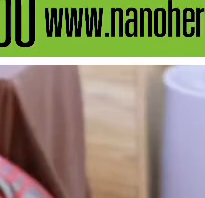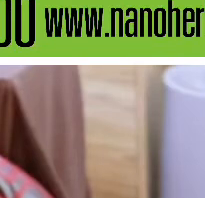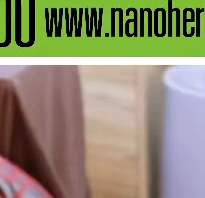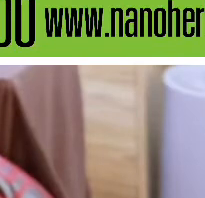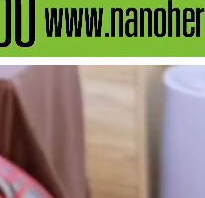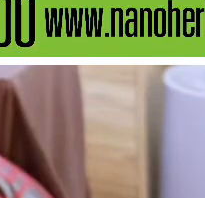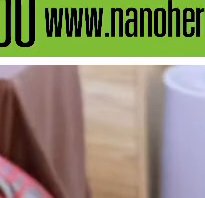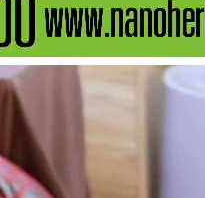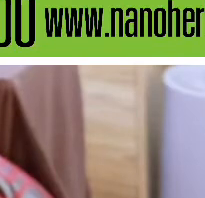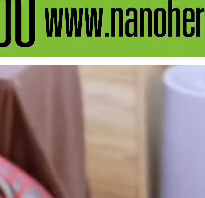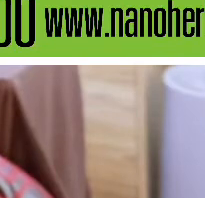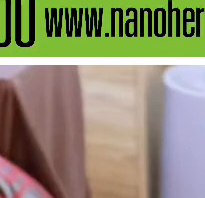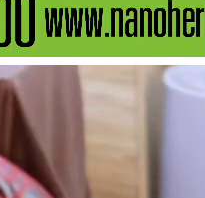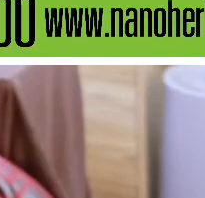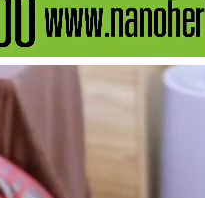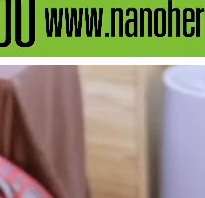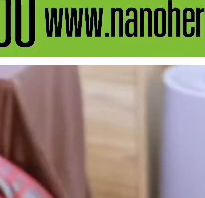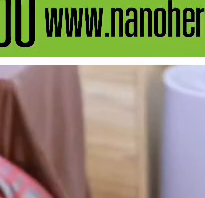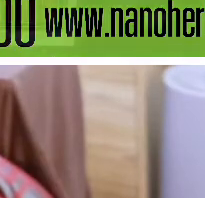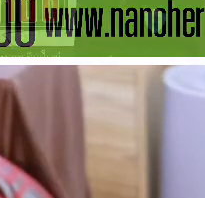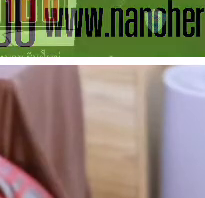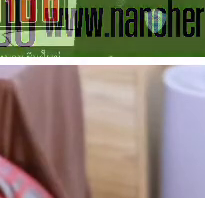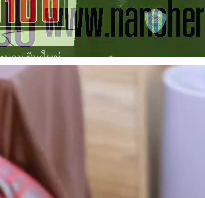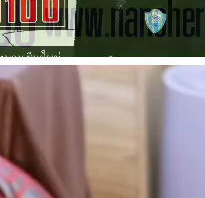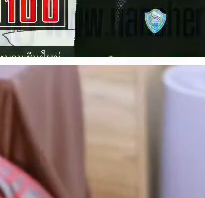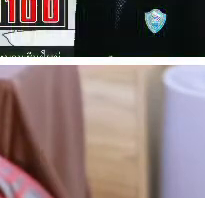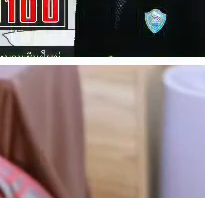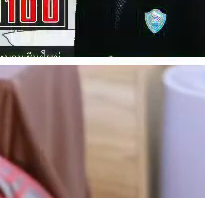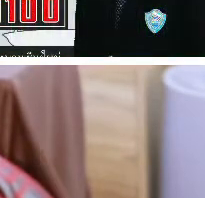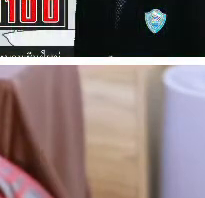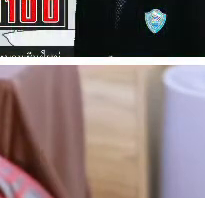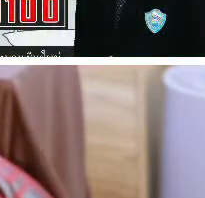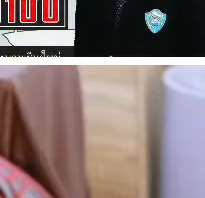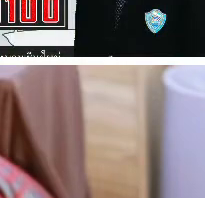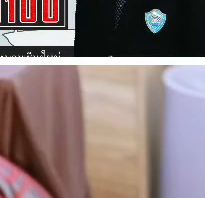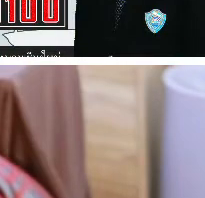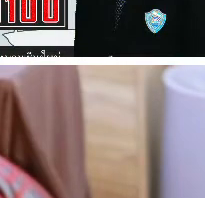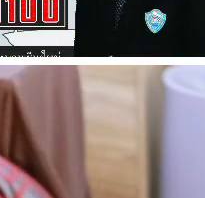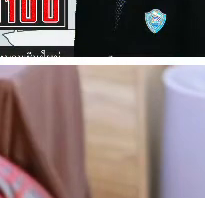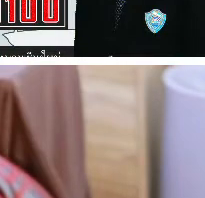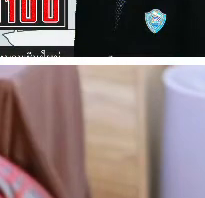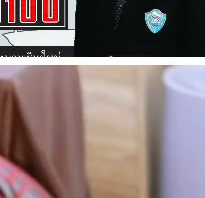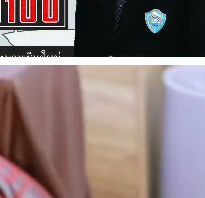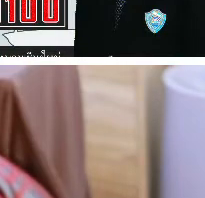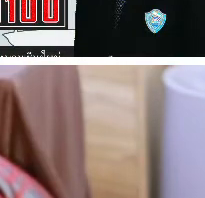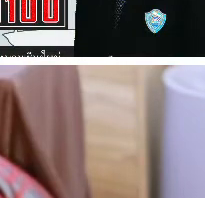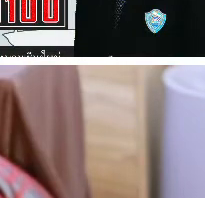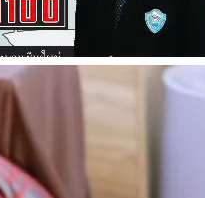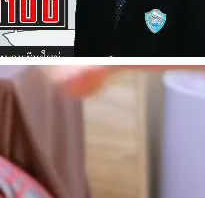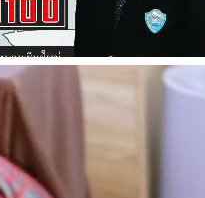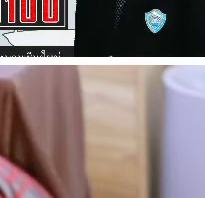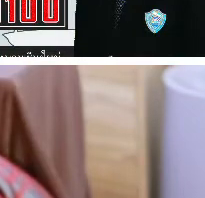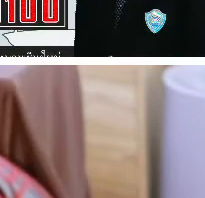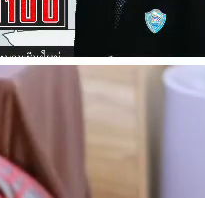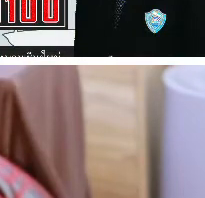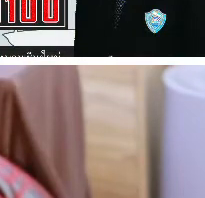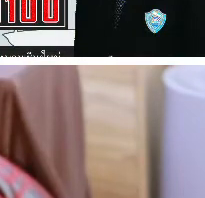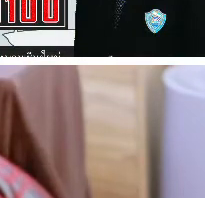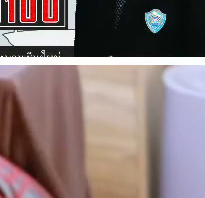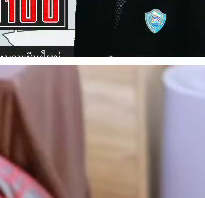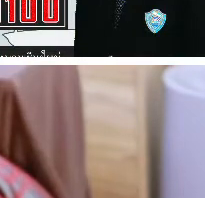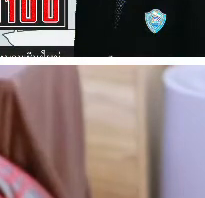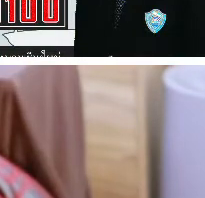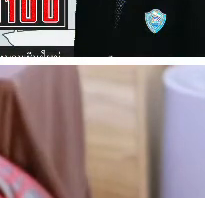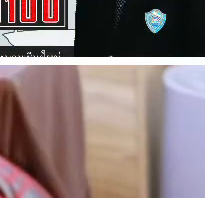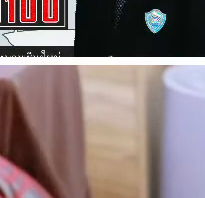ก็ปิดเป็นจุดๆนะฮะสมมติว่าร้านกอไก่มันแพร่ระบาดก็ปิดร้านกอไก่ก็ตามหางนะครับไม่จำเป็นต้องปิดทั้งประเทศอีกต่อไปเพ